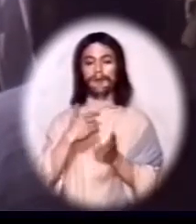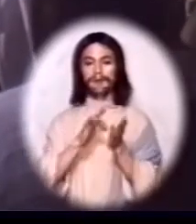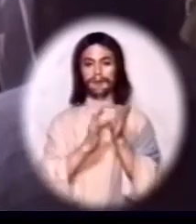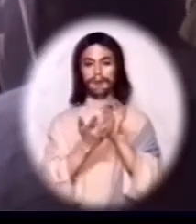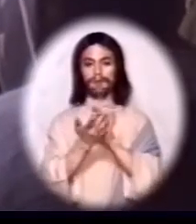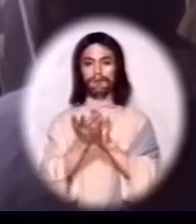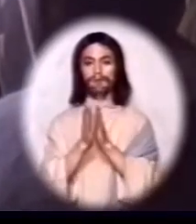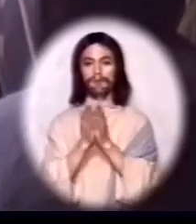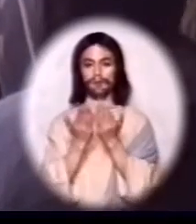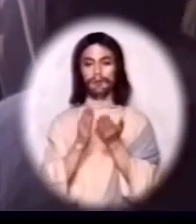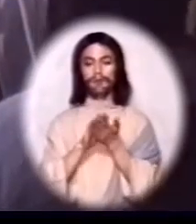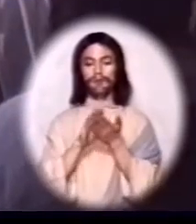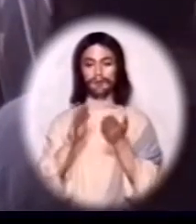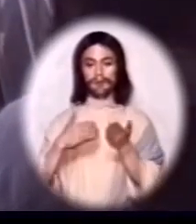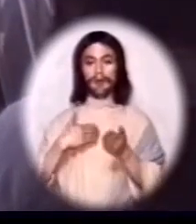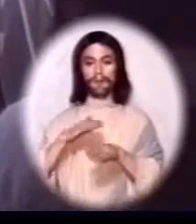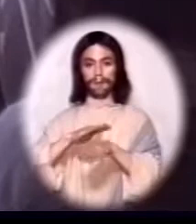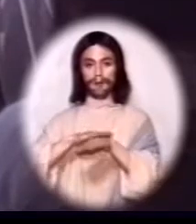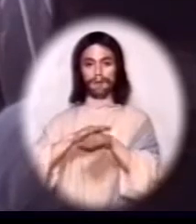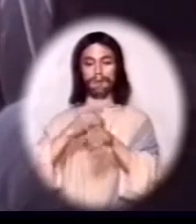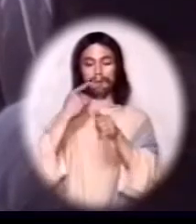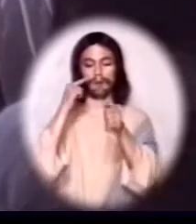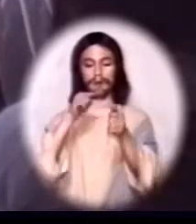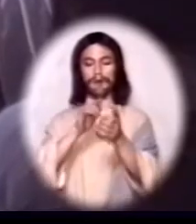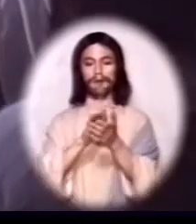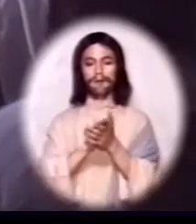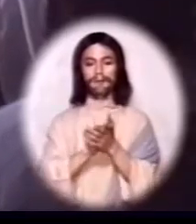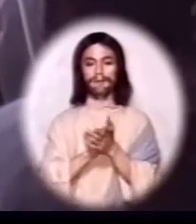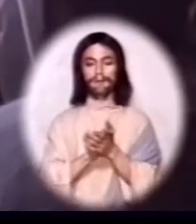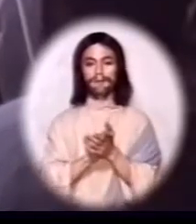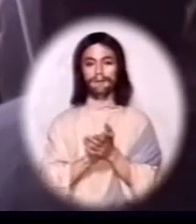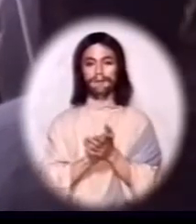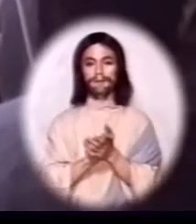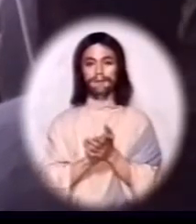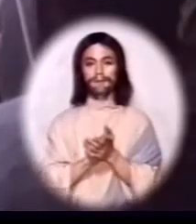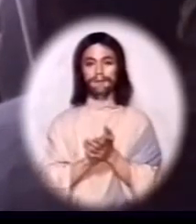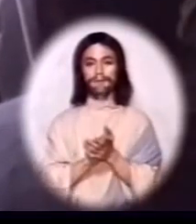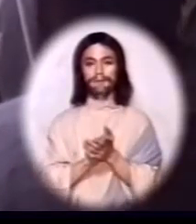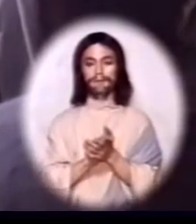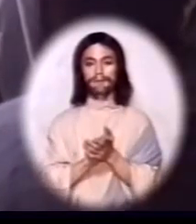틀림없는 나 아니라 나를 만져봐라.